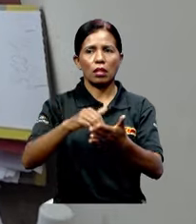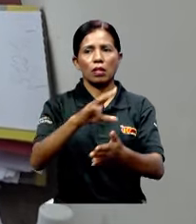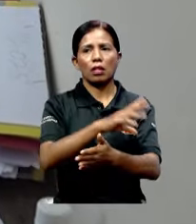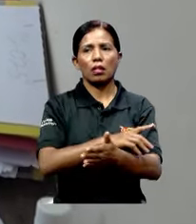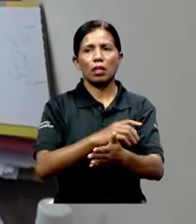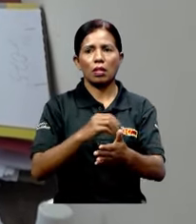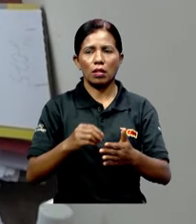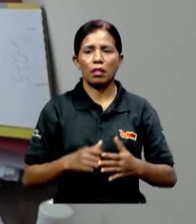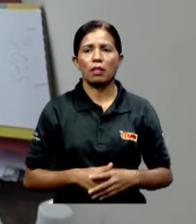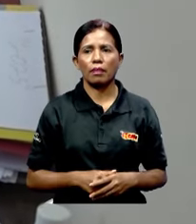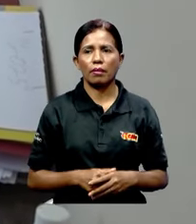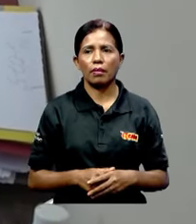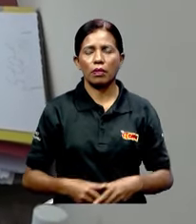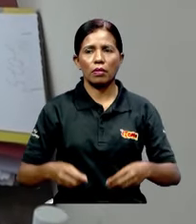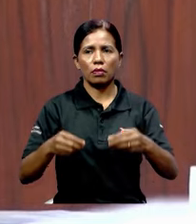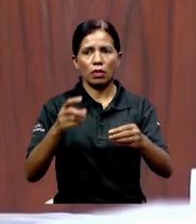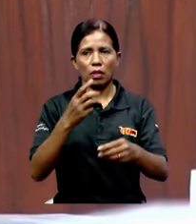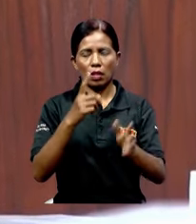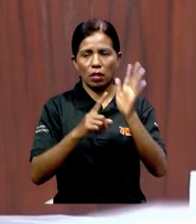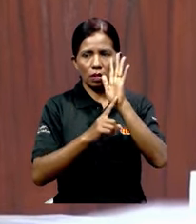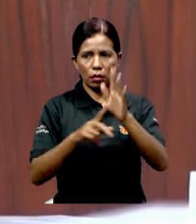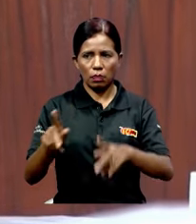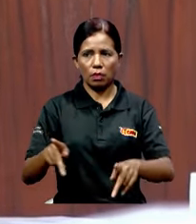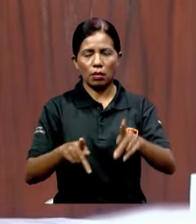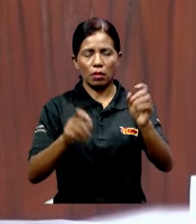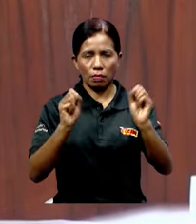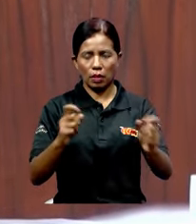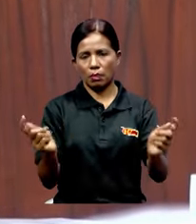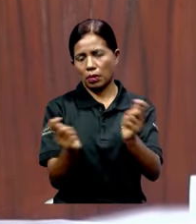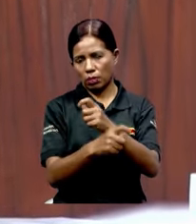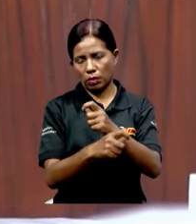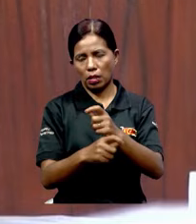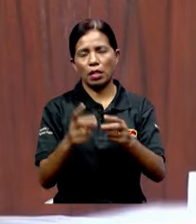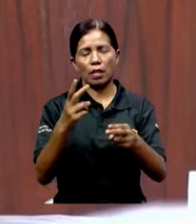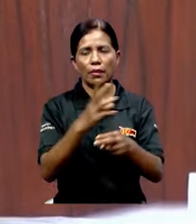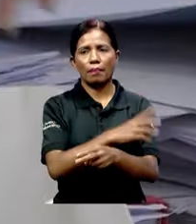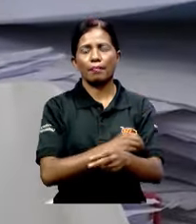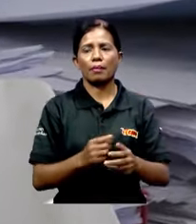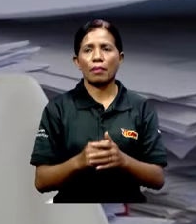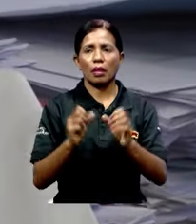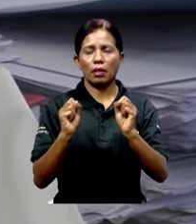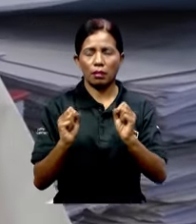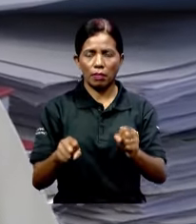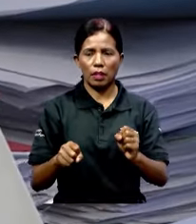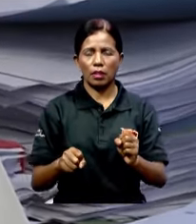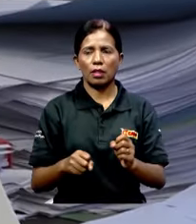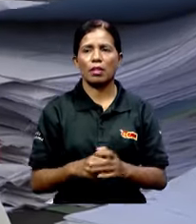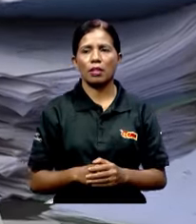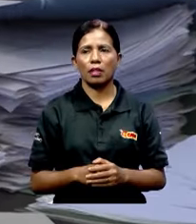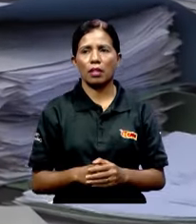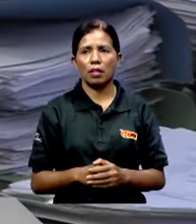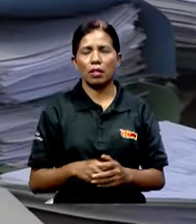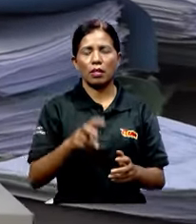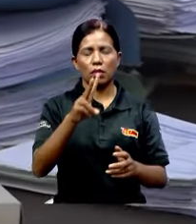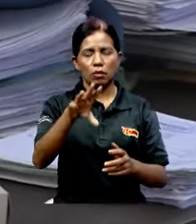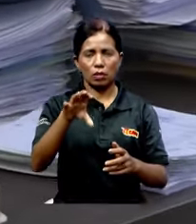nascimento ira original ne, e fo aviso, ba public bele mai troca. Bele sein, bele mos, 200 e